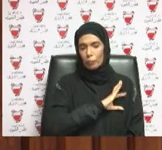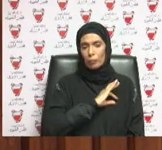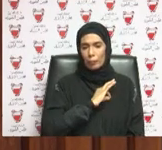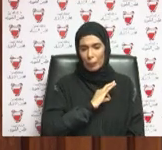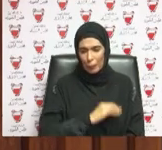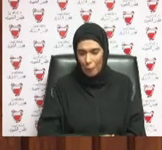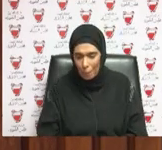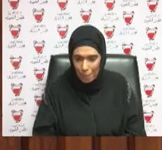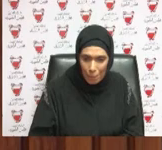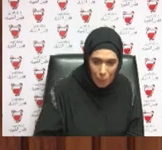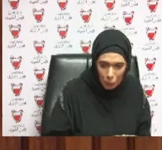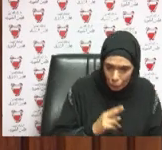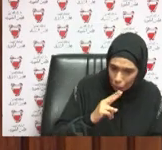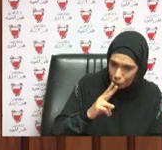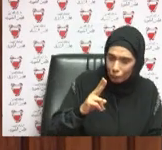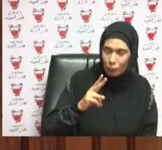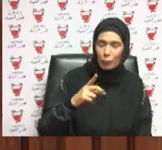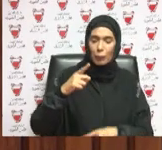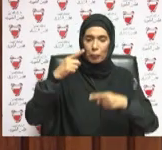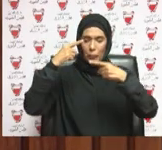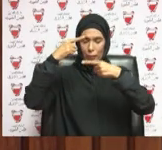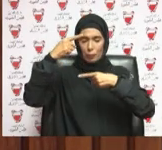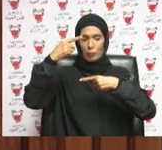وكما يقول الشاعر،